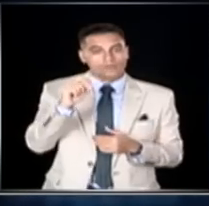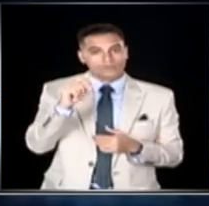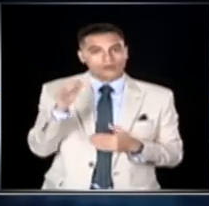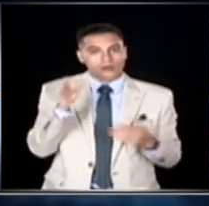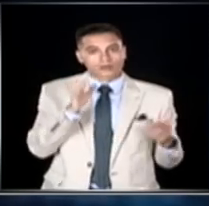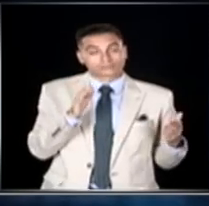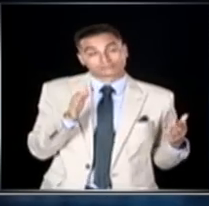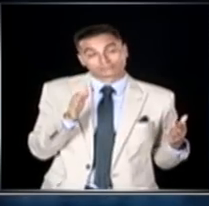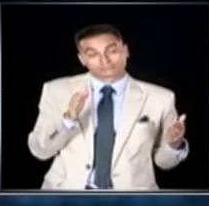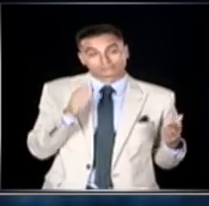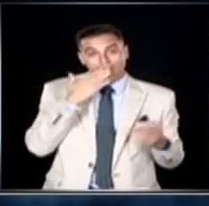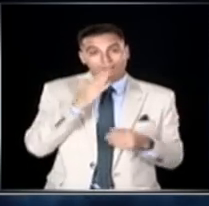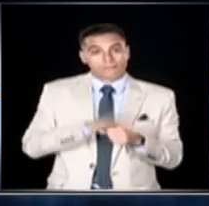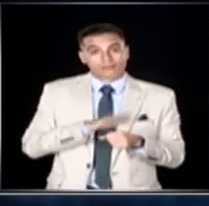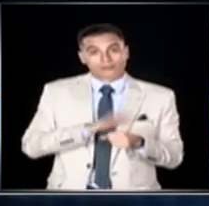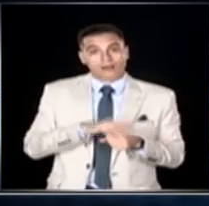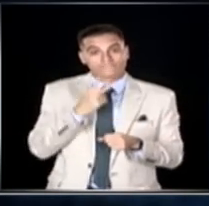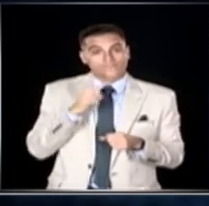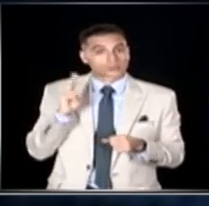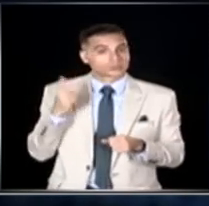رمضان 2017.